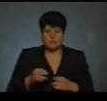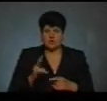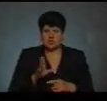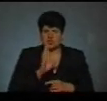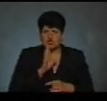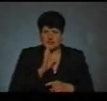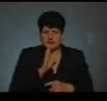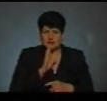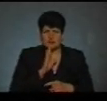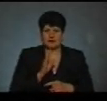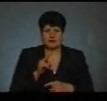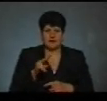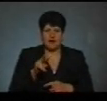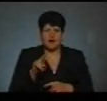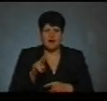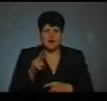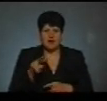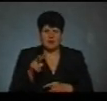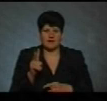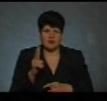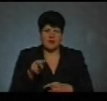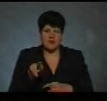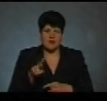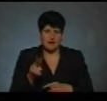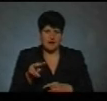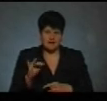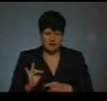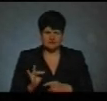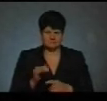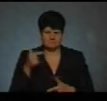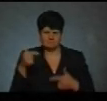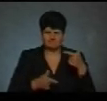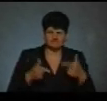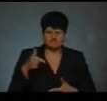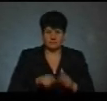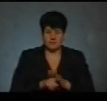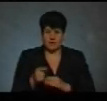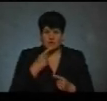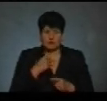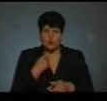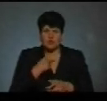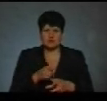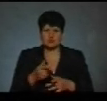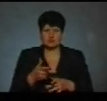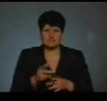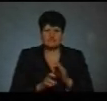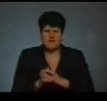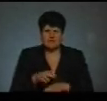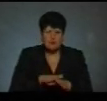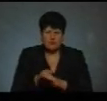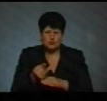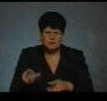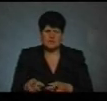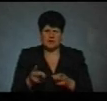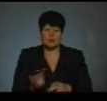жінки клясти поліцейських, що вони виконують свою функцію. Ми пояснювали про те, що вже храм переповнений, намагалися їх